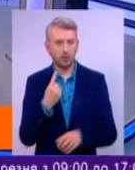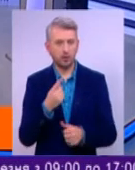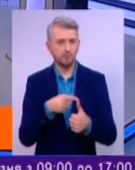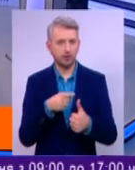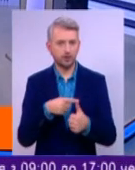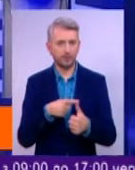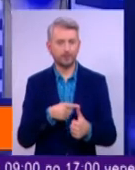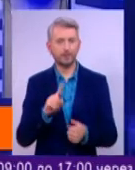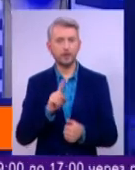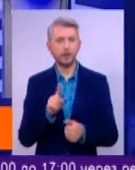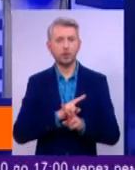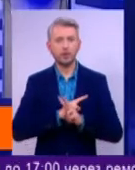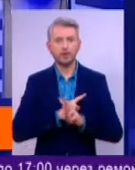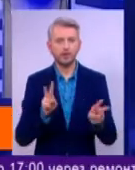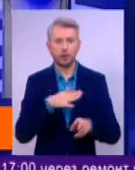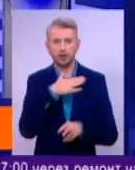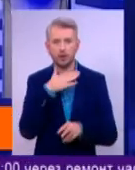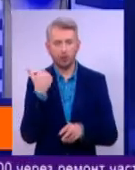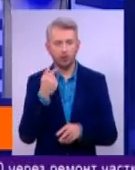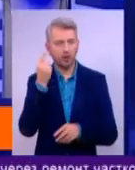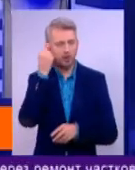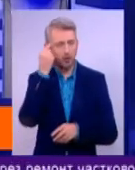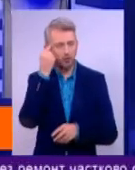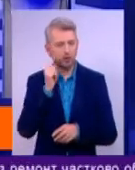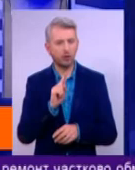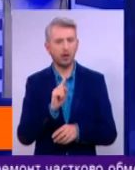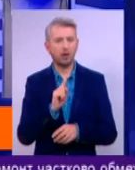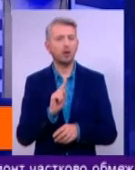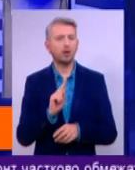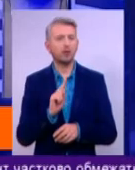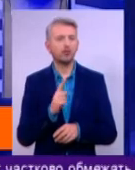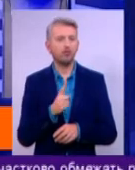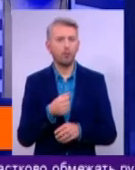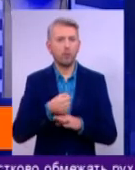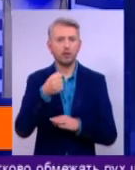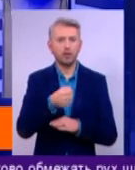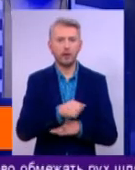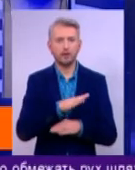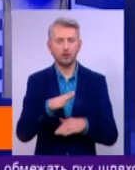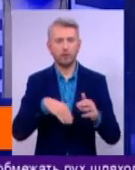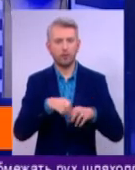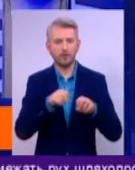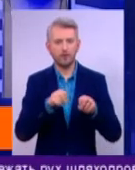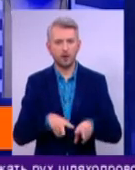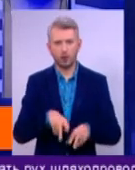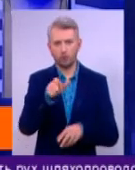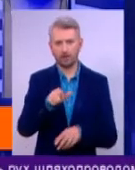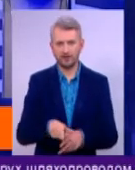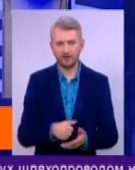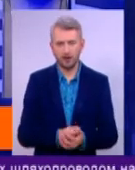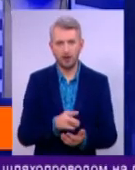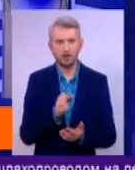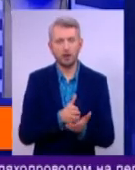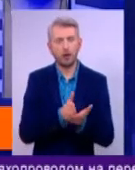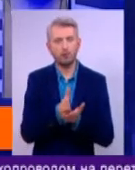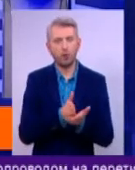Перше, що ніхто не хоче задуматися, чого не назначають професіонального фахівця на